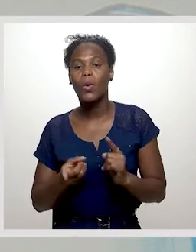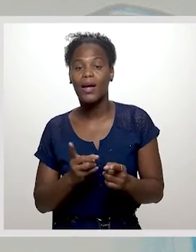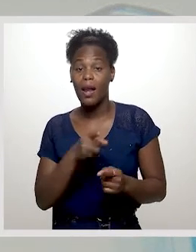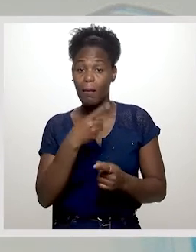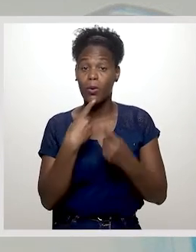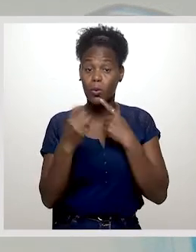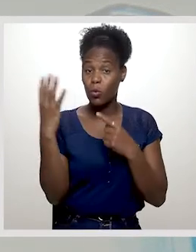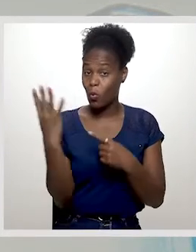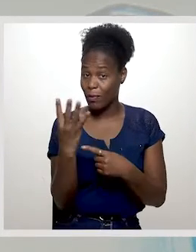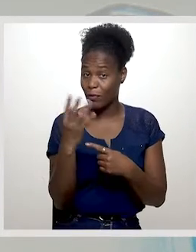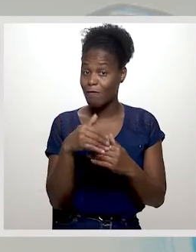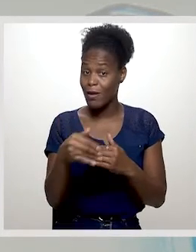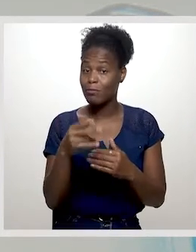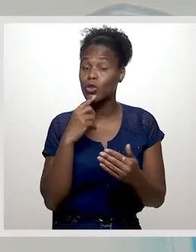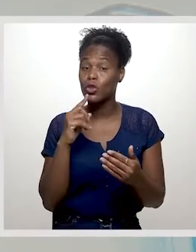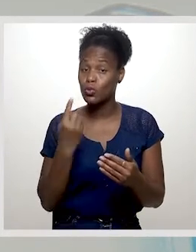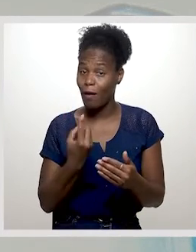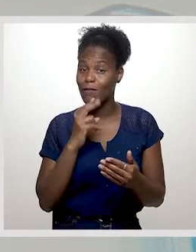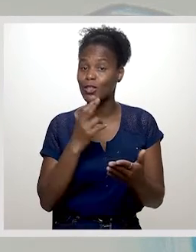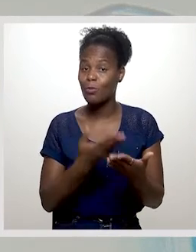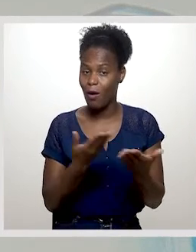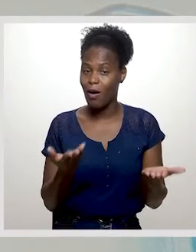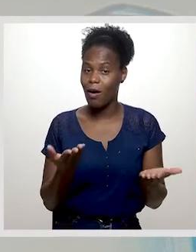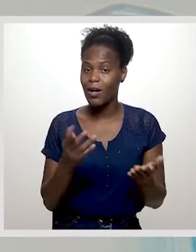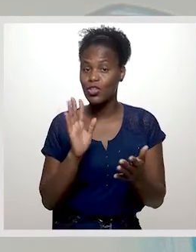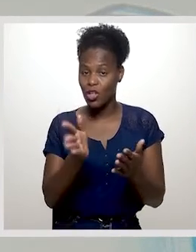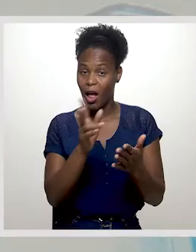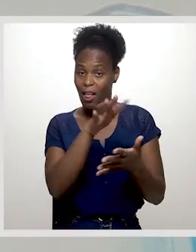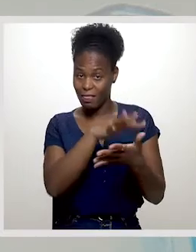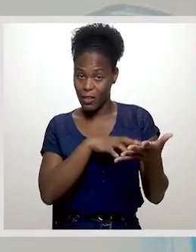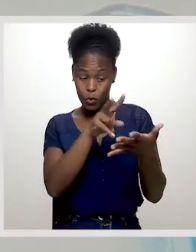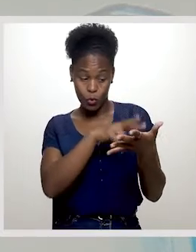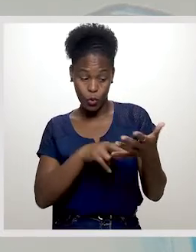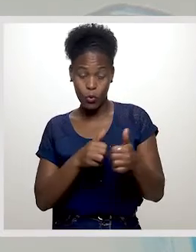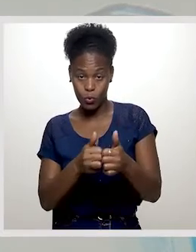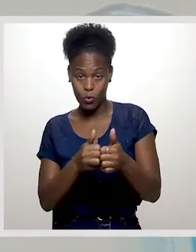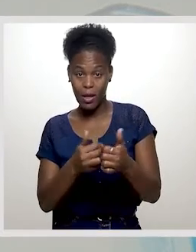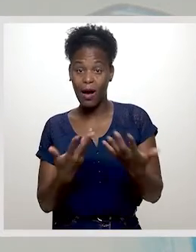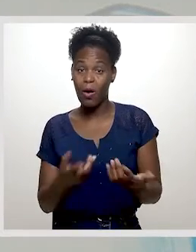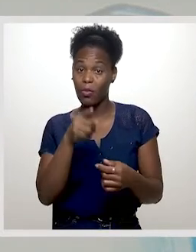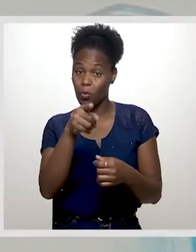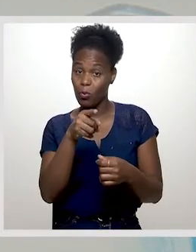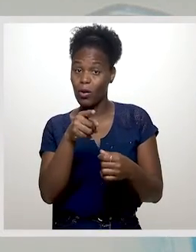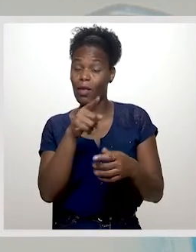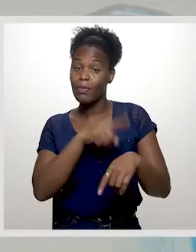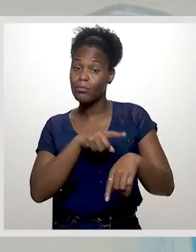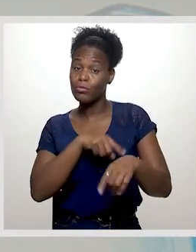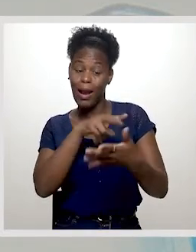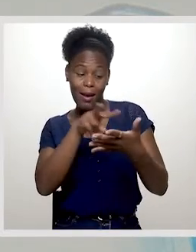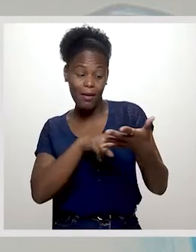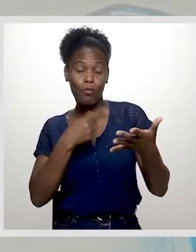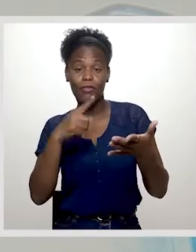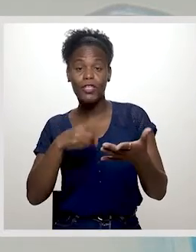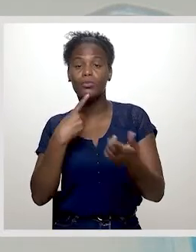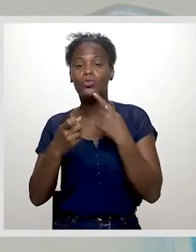4 questions que tu dois répondre. On a déjà lu le texte ensemble. Maintenant, je vais te laisser avec un petit moment pour relire